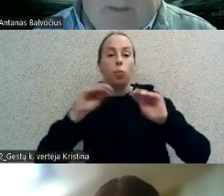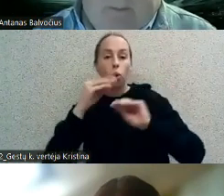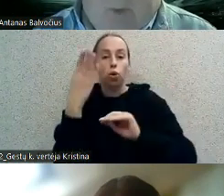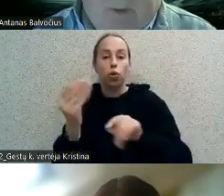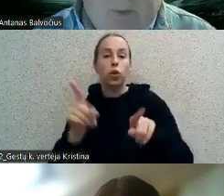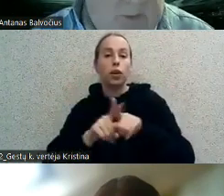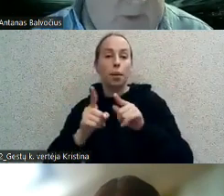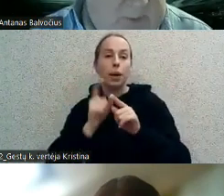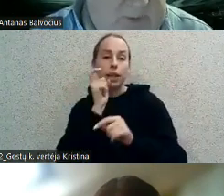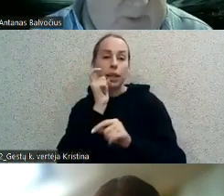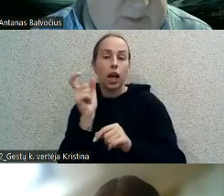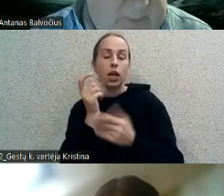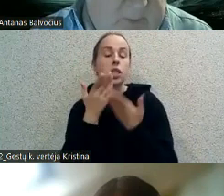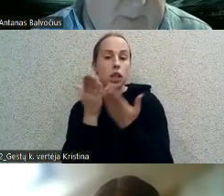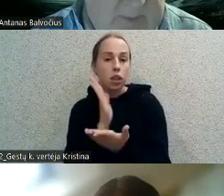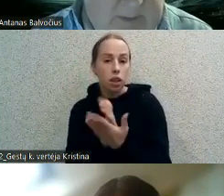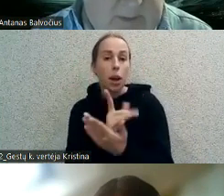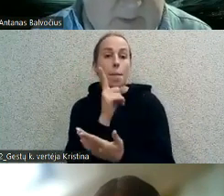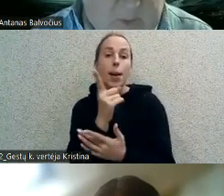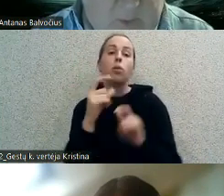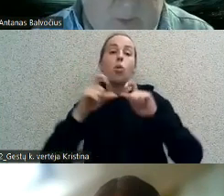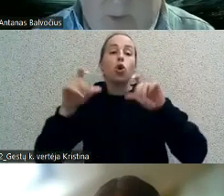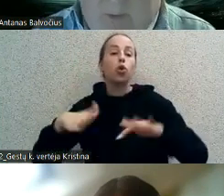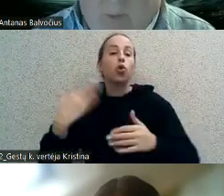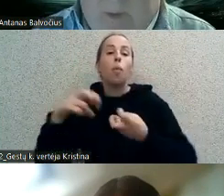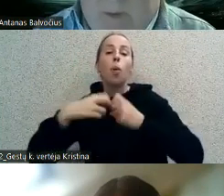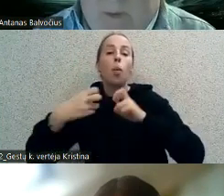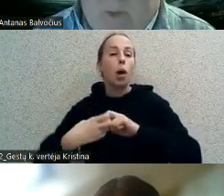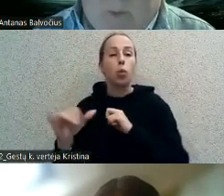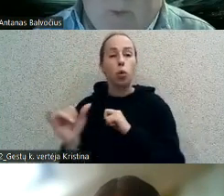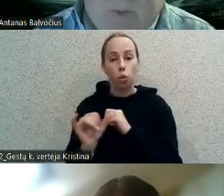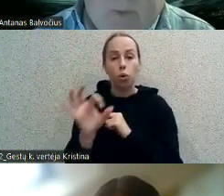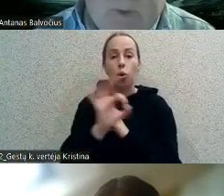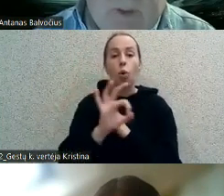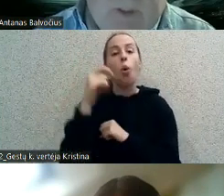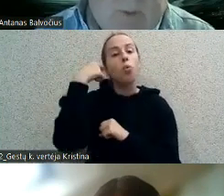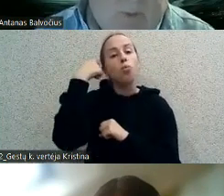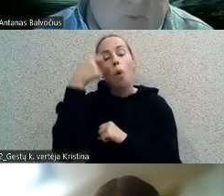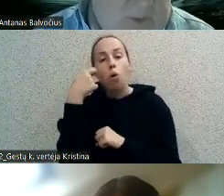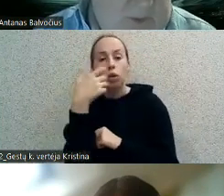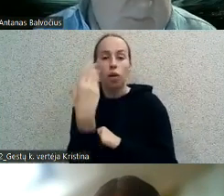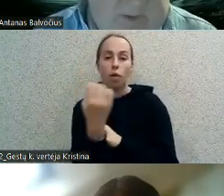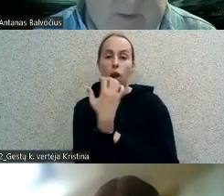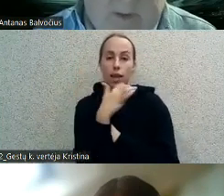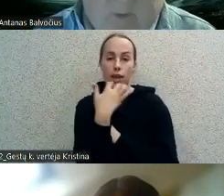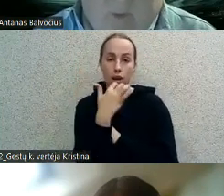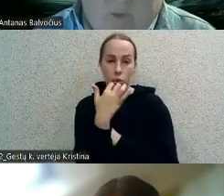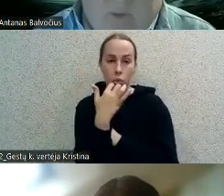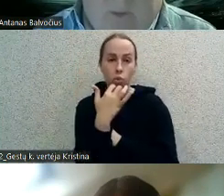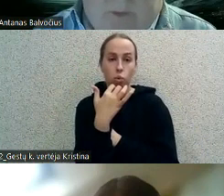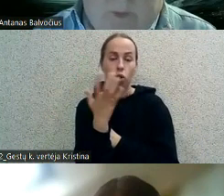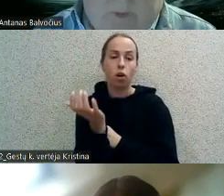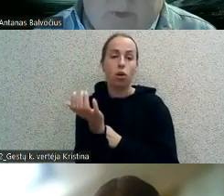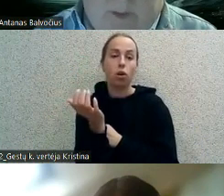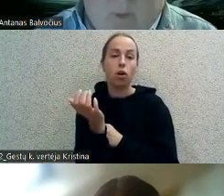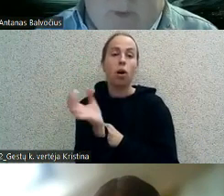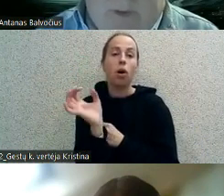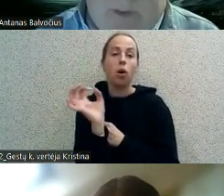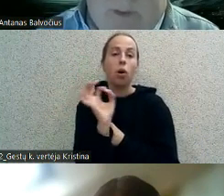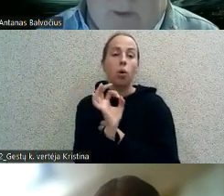Bet mokykloje, ko gero, didesnė problema yra su moksliniu, su reiškia, tam tikrų, reiškia, tokių jau